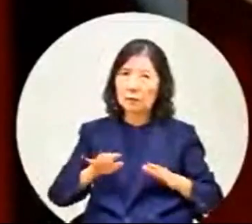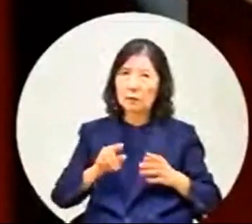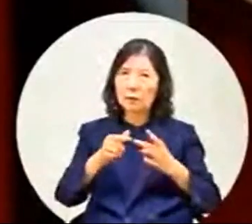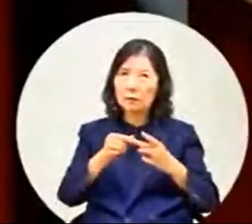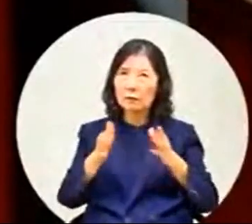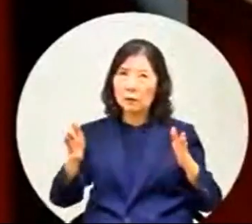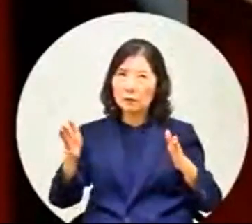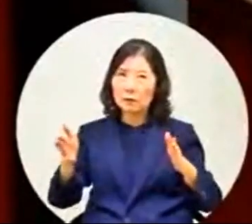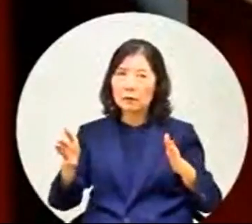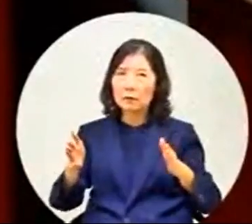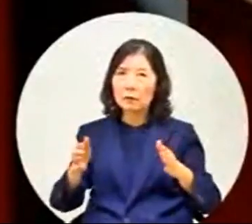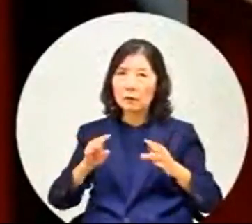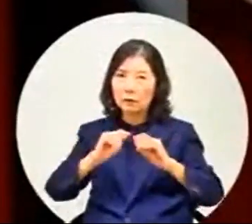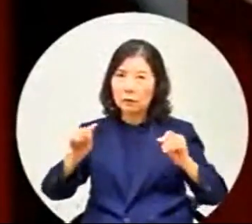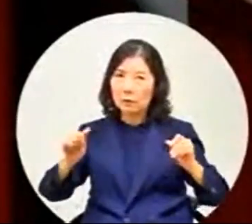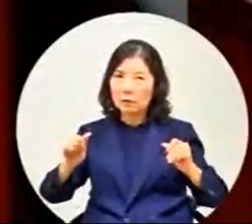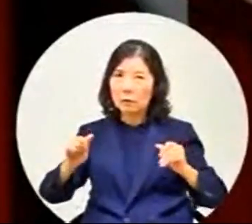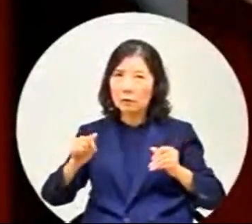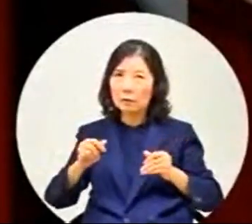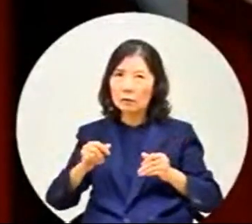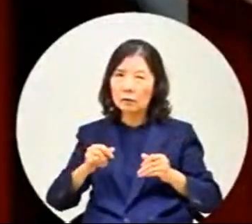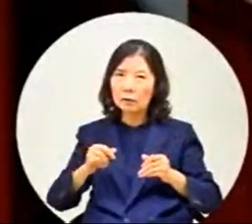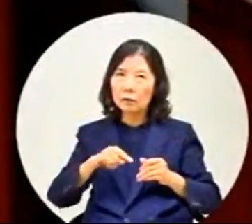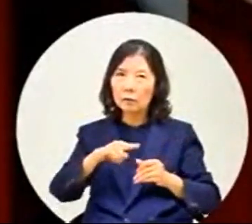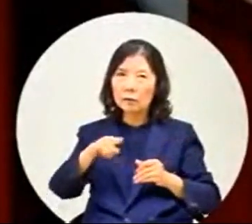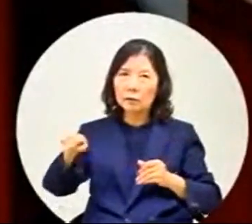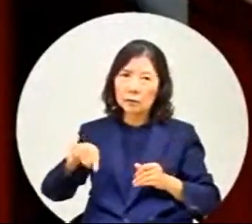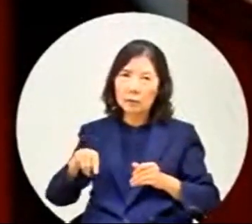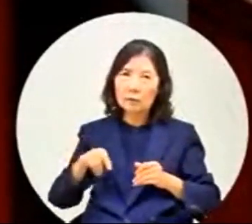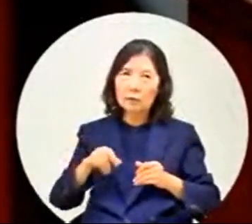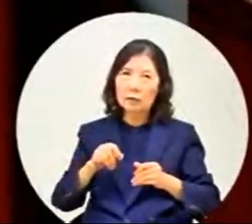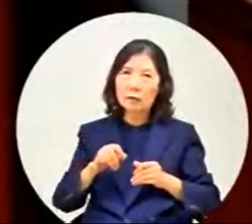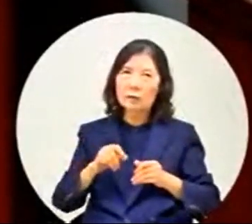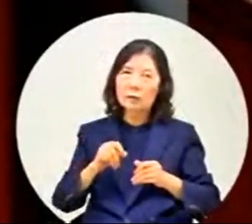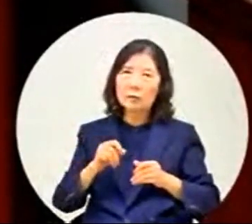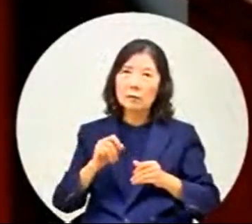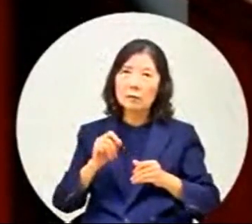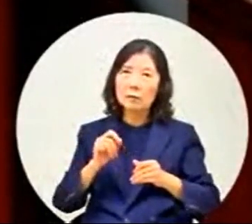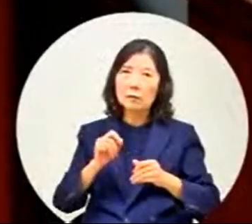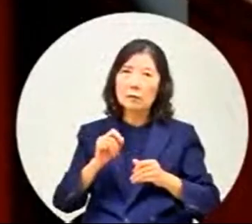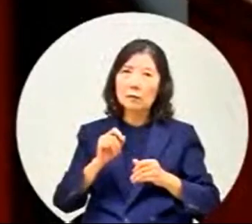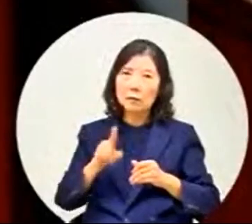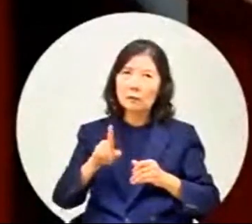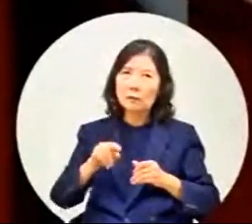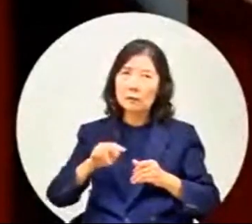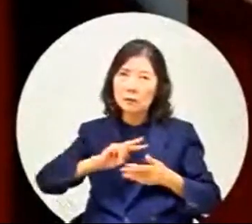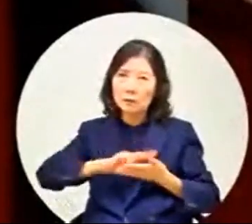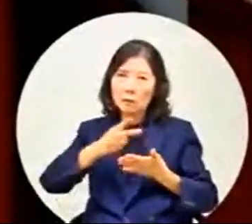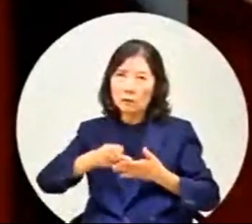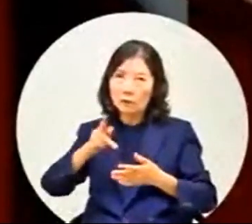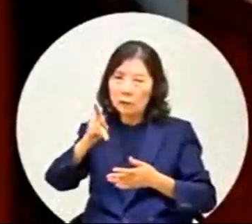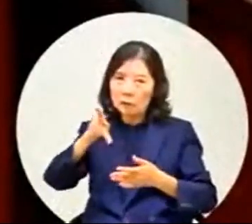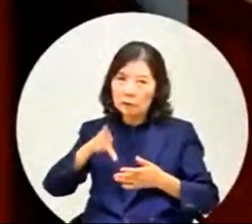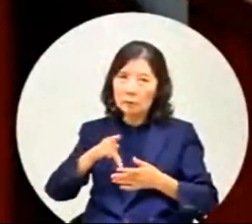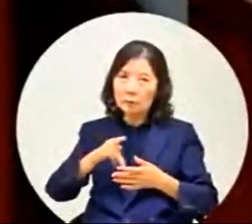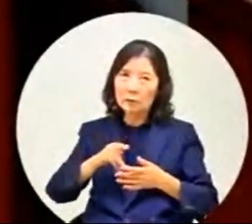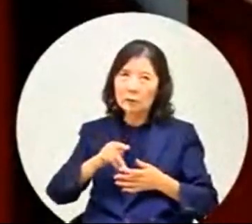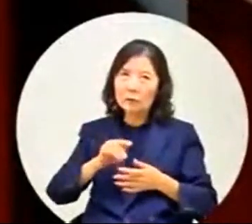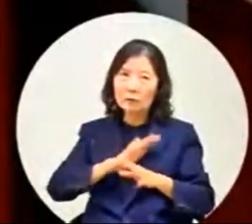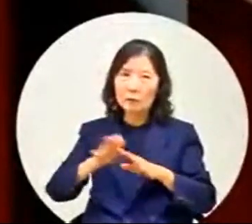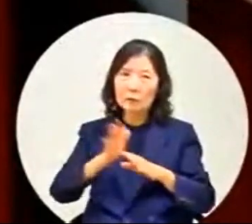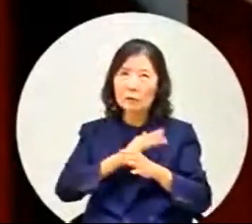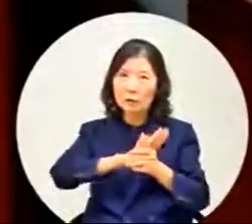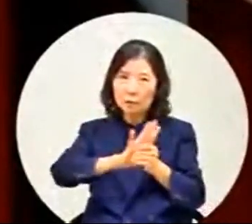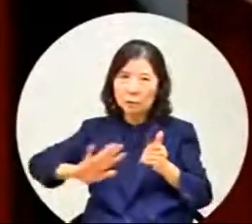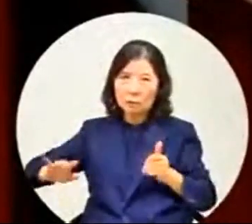轨的这些土地用地呢，本来是购置改为租用，这样会不会造成我